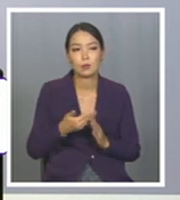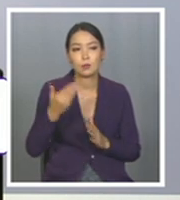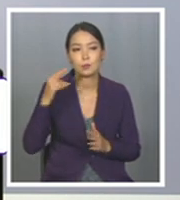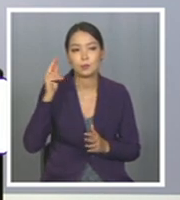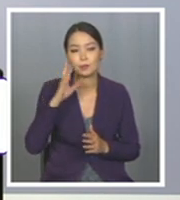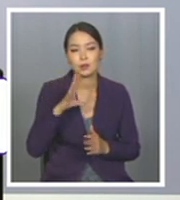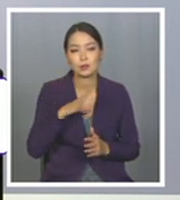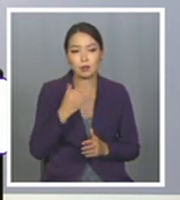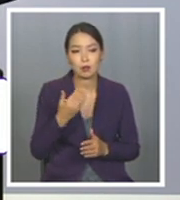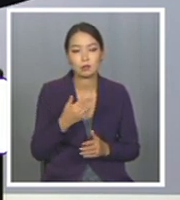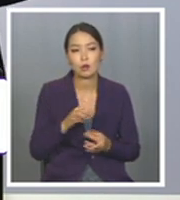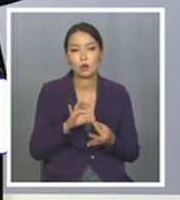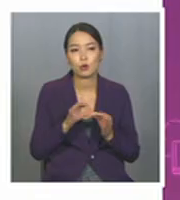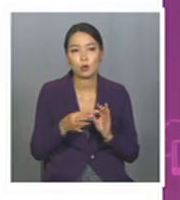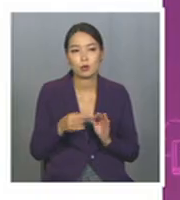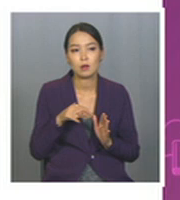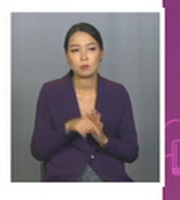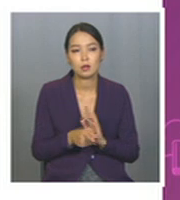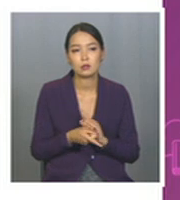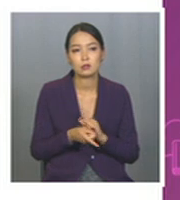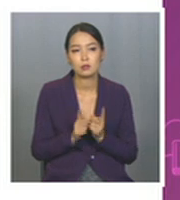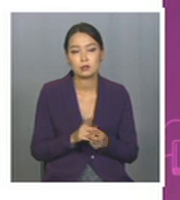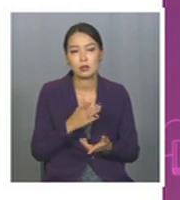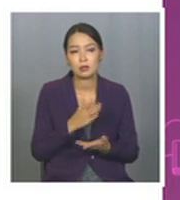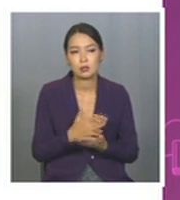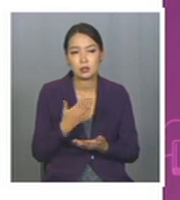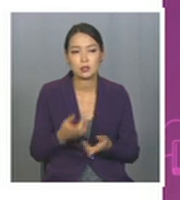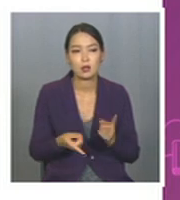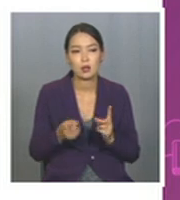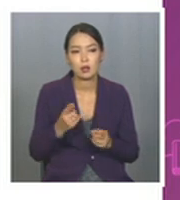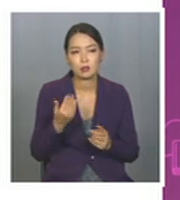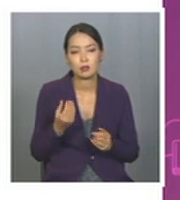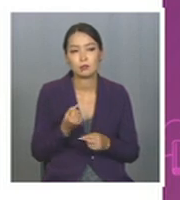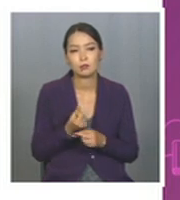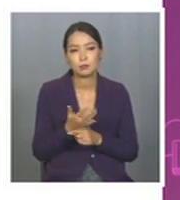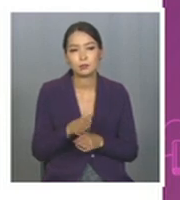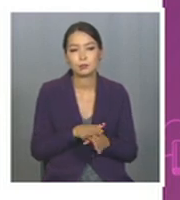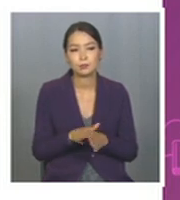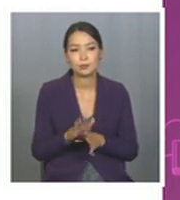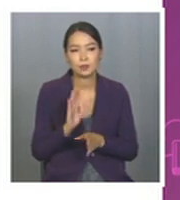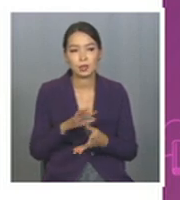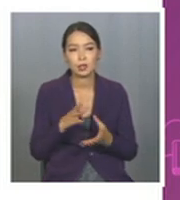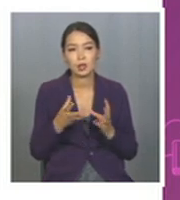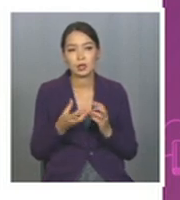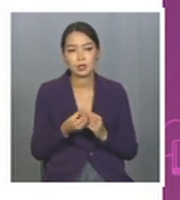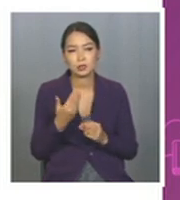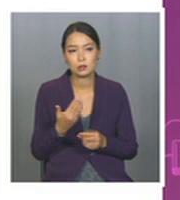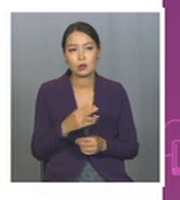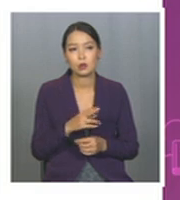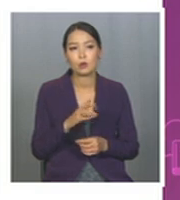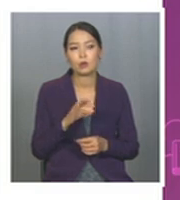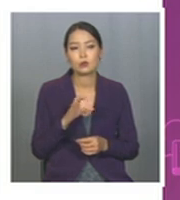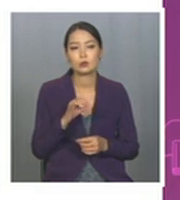күрделі функция, сондықтан косинустан бір рет туындалады және оның аргументінен тағы да бір рет туындаламыз. Нәтижесінде косинустың туындысы минус